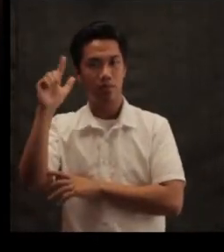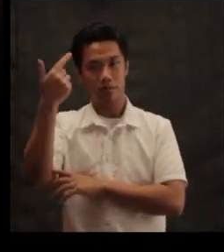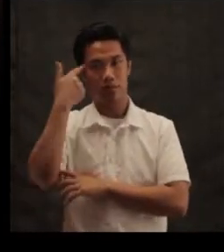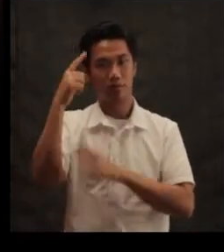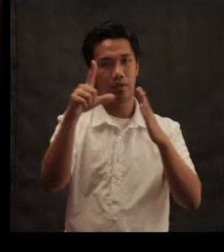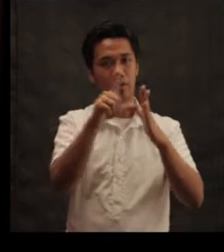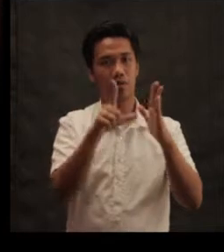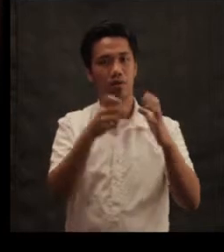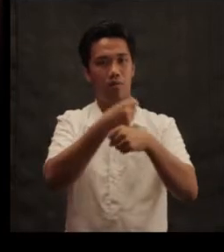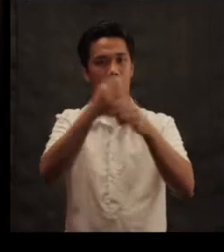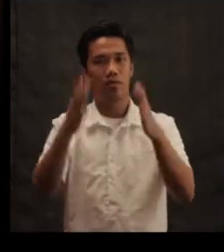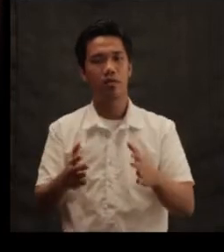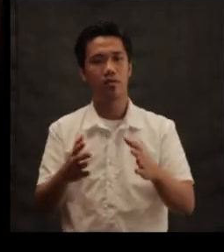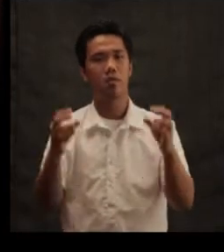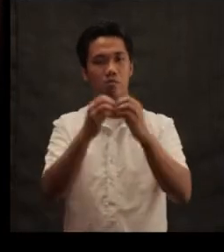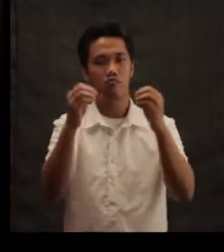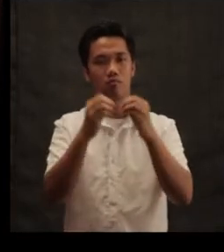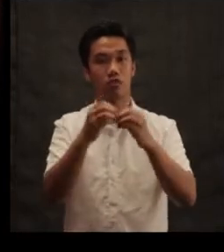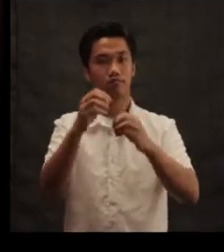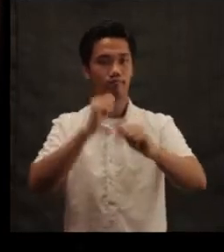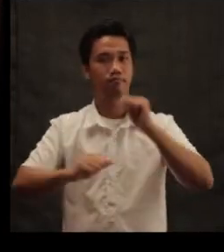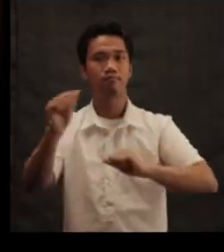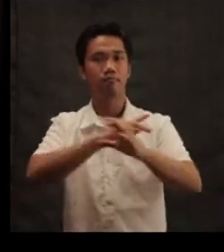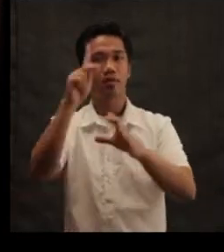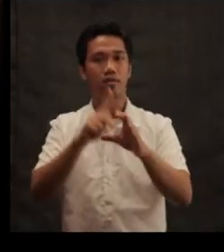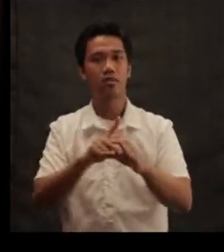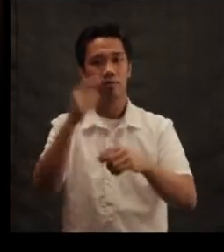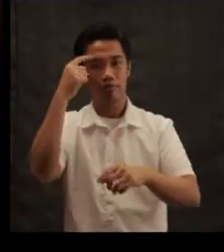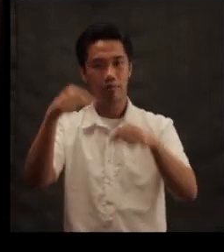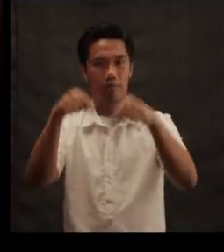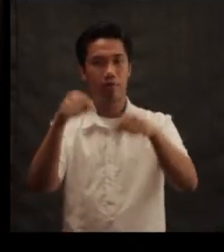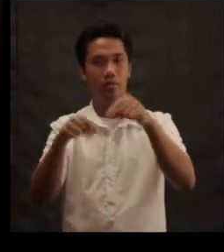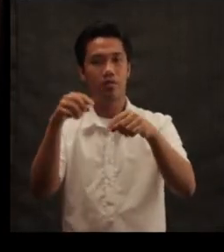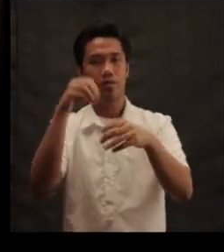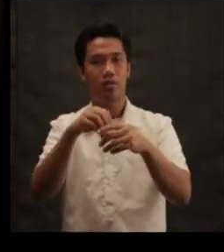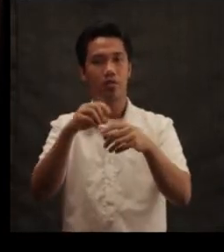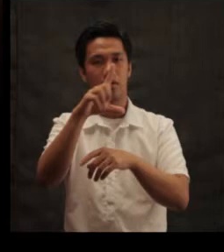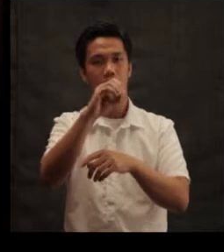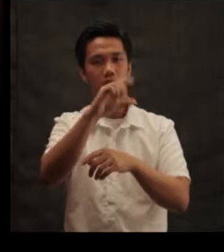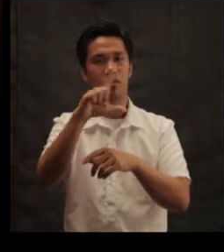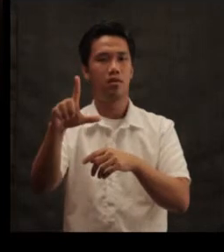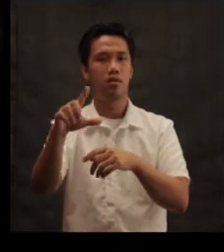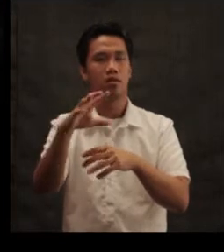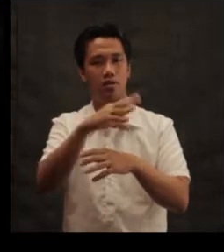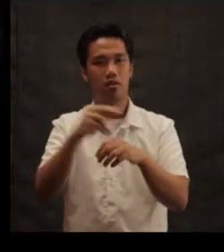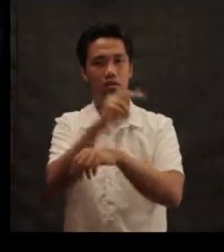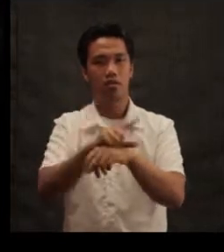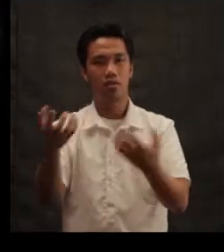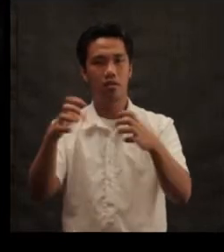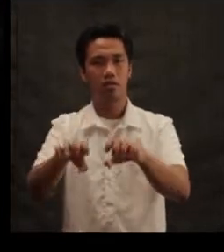makers. That would mean more active participation on their part in local and national affairs.